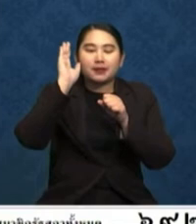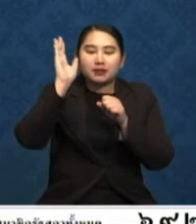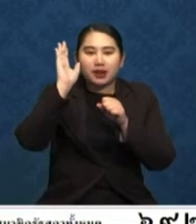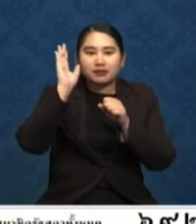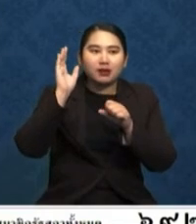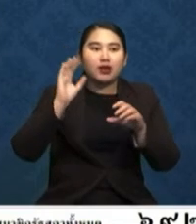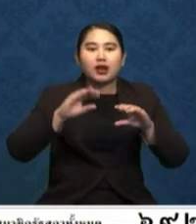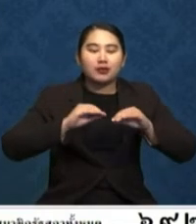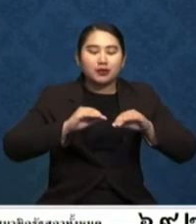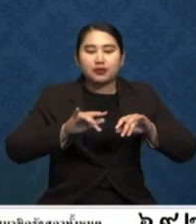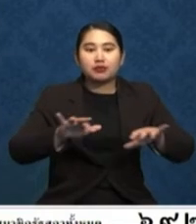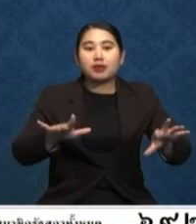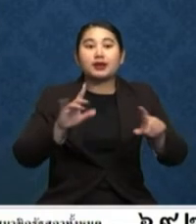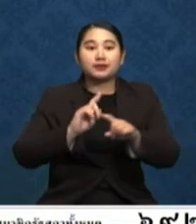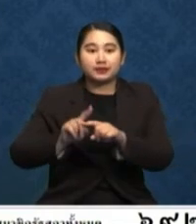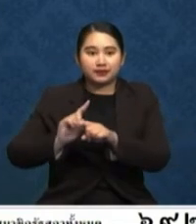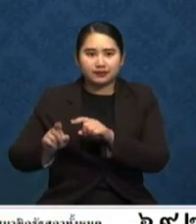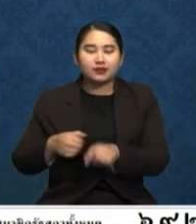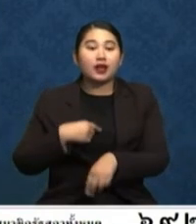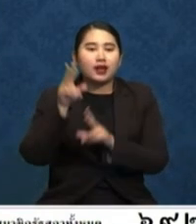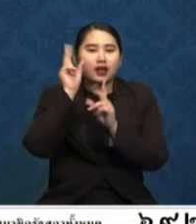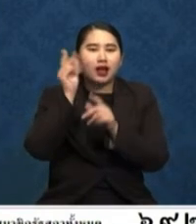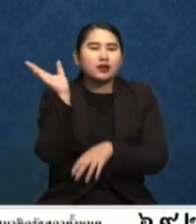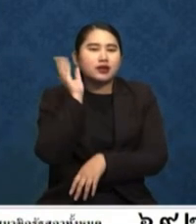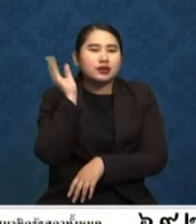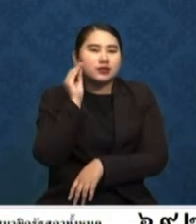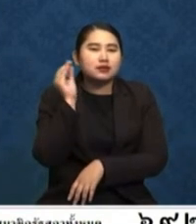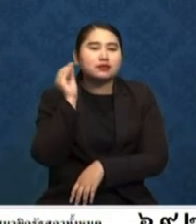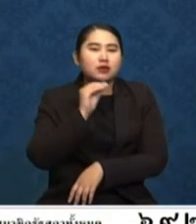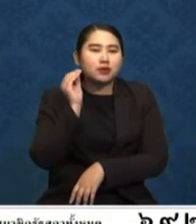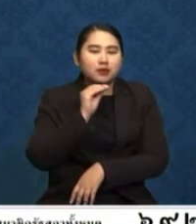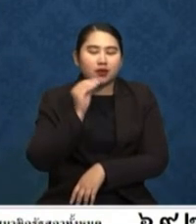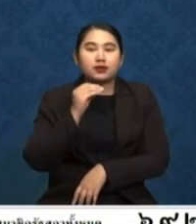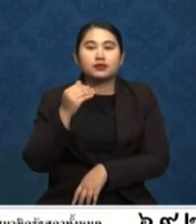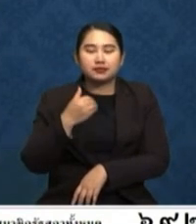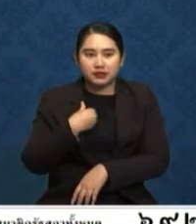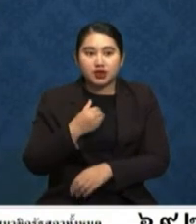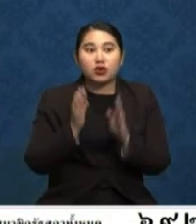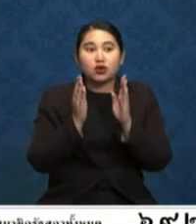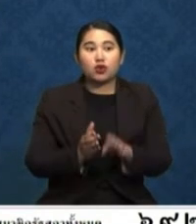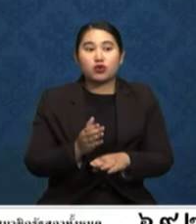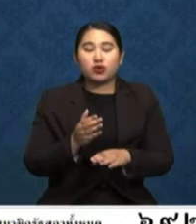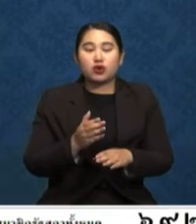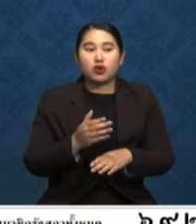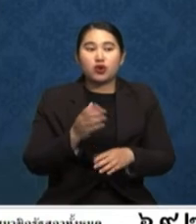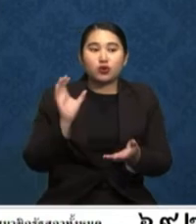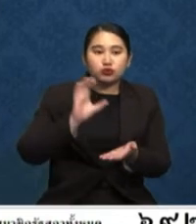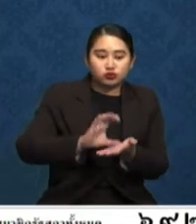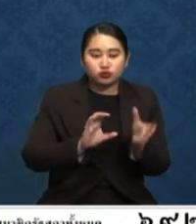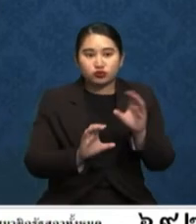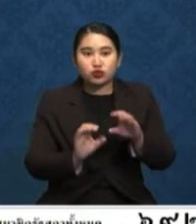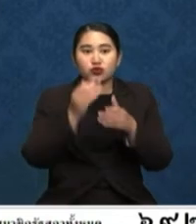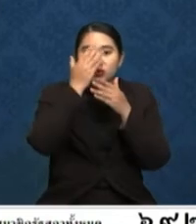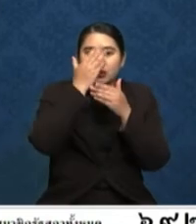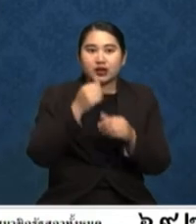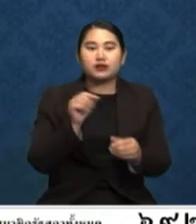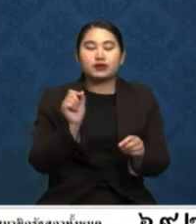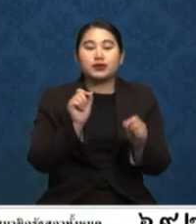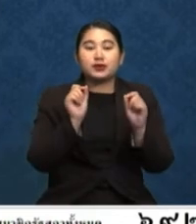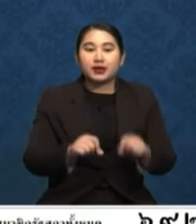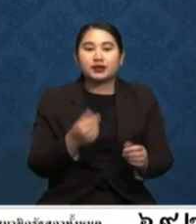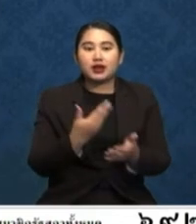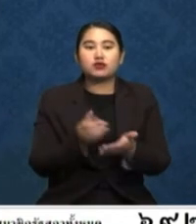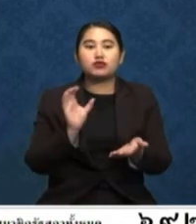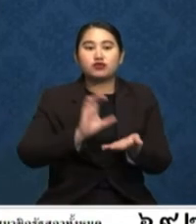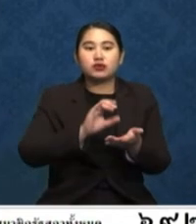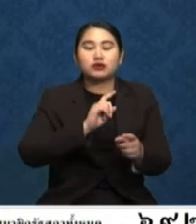นี้ทั่วโลกนะคะแล้วก็ได้ยินข่าวอยู่เสมอๆค่ะว่ามีนักลงทุนจากประเทศนั้นสนใจเข้าร่วมลงทุนมีนัก